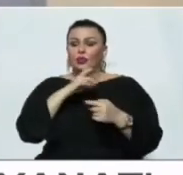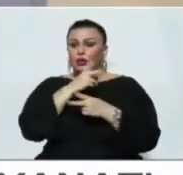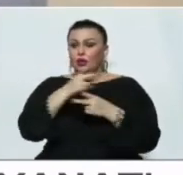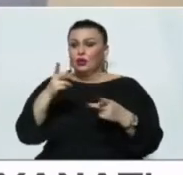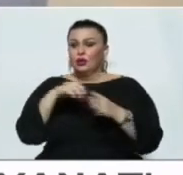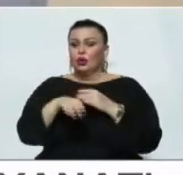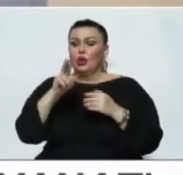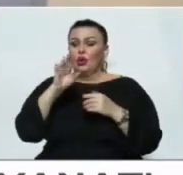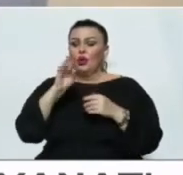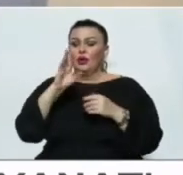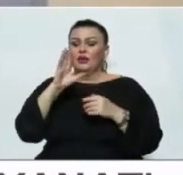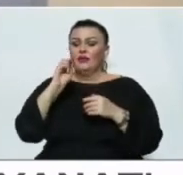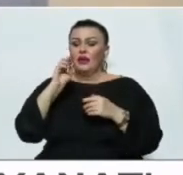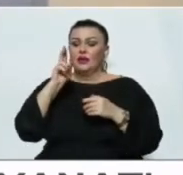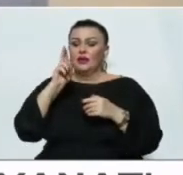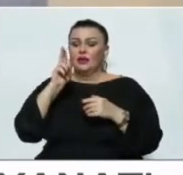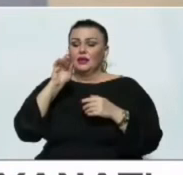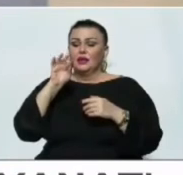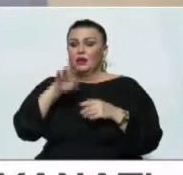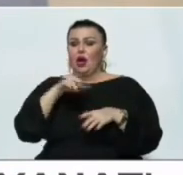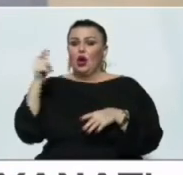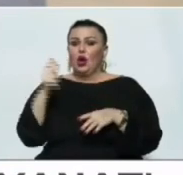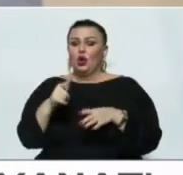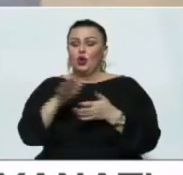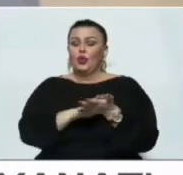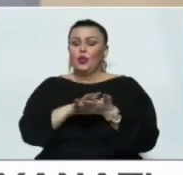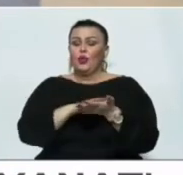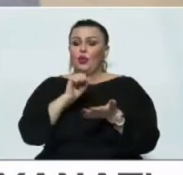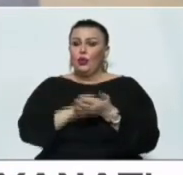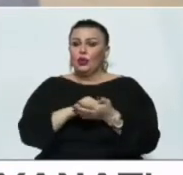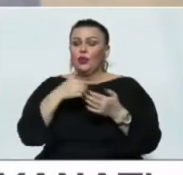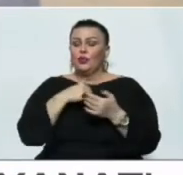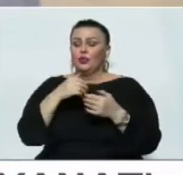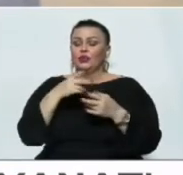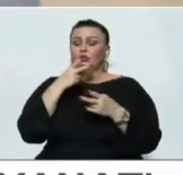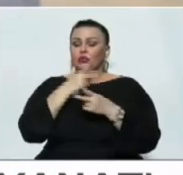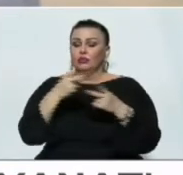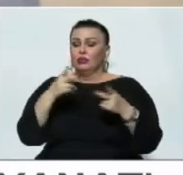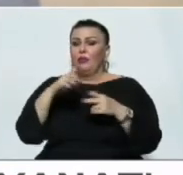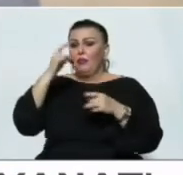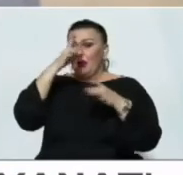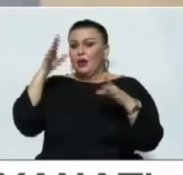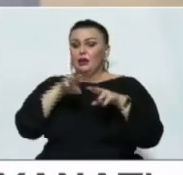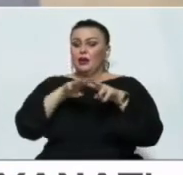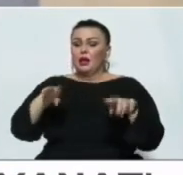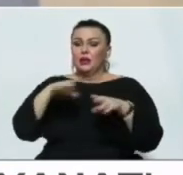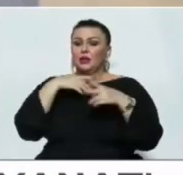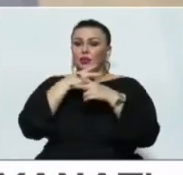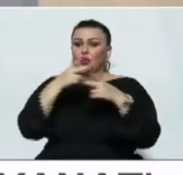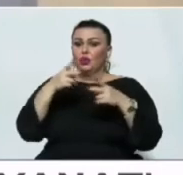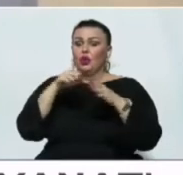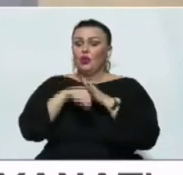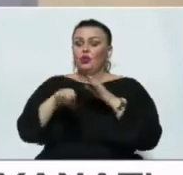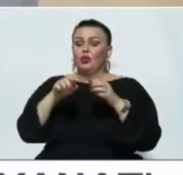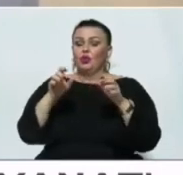bu konvensiyanın da bütün müddaları çox kobud şəkildə pozulub. Bu da bizə əsas verir ki, Mədəniyyət Nazirliyi olaraq biz birbaşa bütün